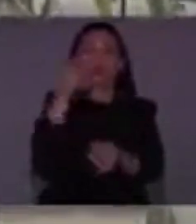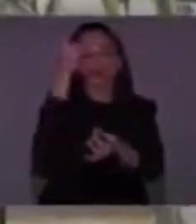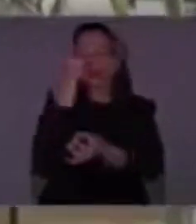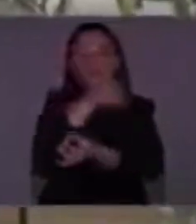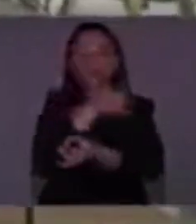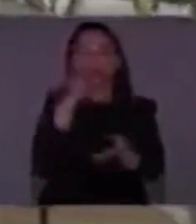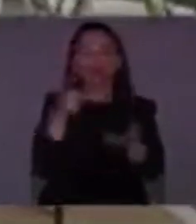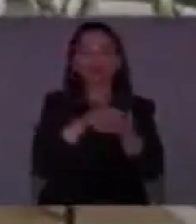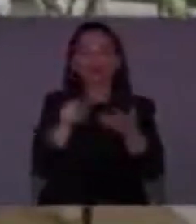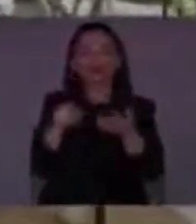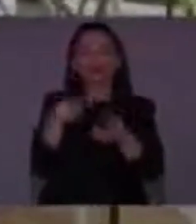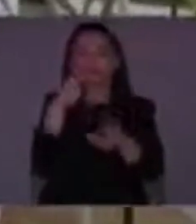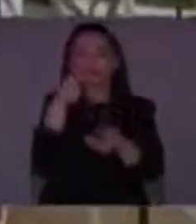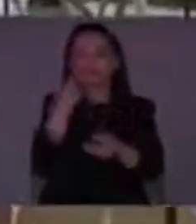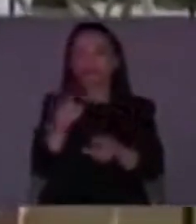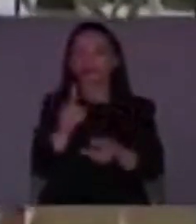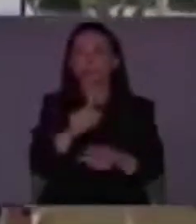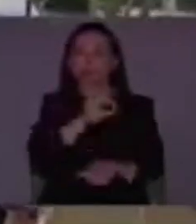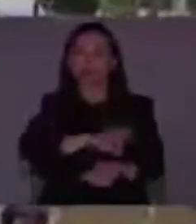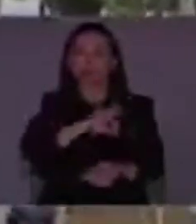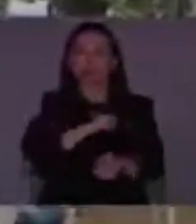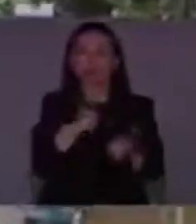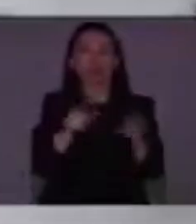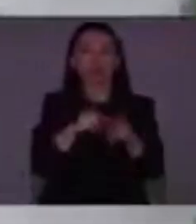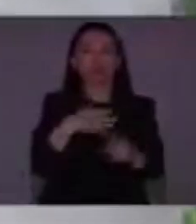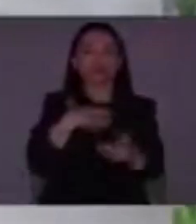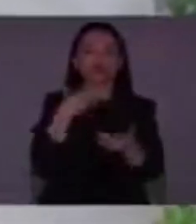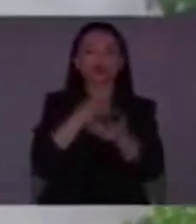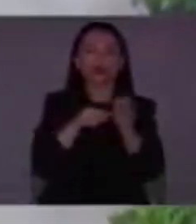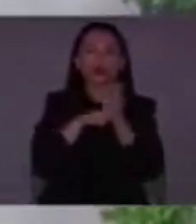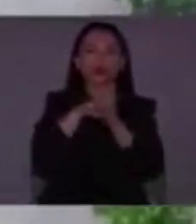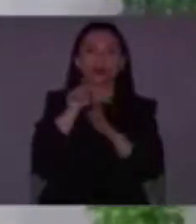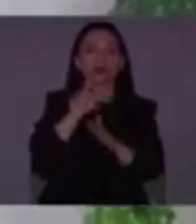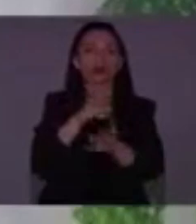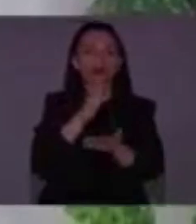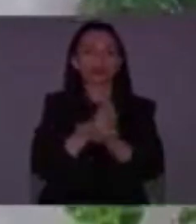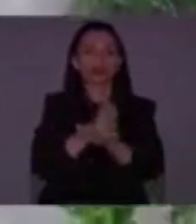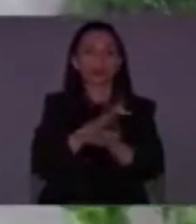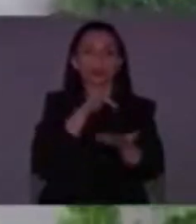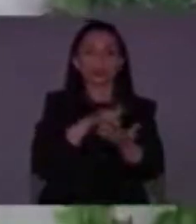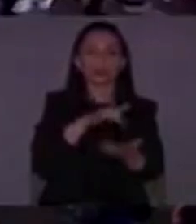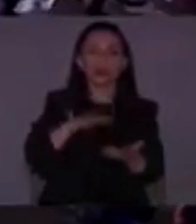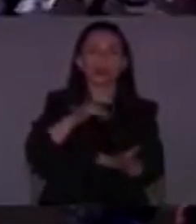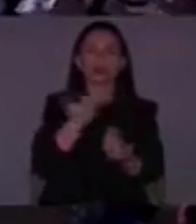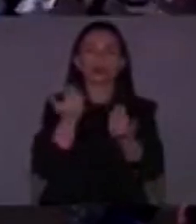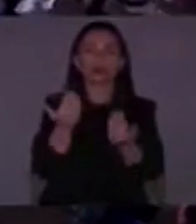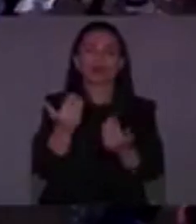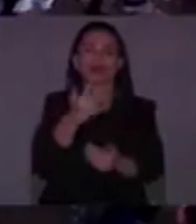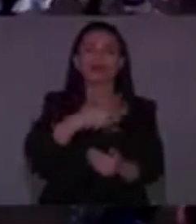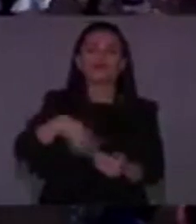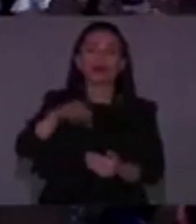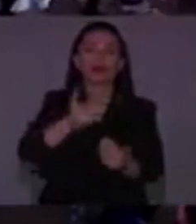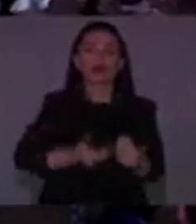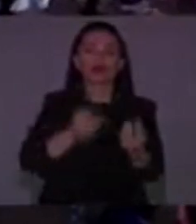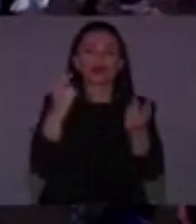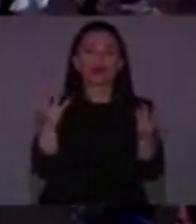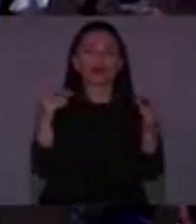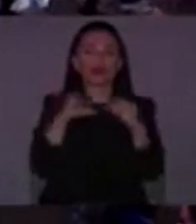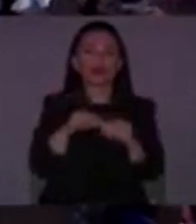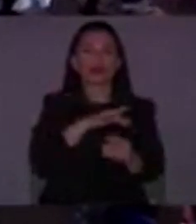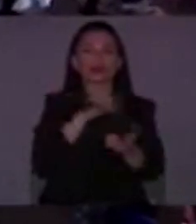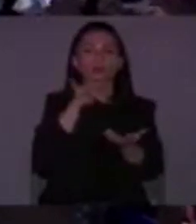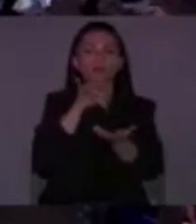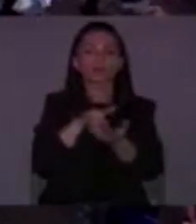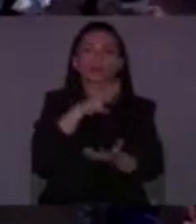კულტურულ ხაზს და კვალს გამოვიყენებთ, როგორც ჩვენს დიდ უპირატესობას, რადგან ეს ქალაქი ეკუთვნის მის ყველა მსხოვრებს, რადგან